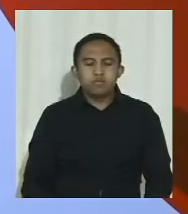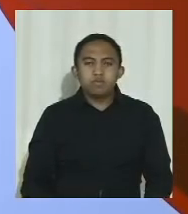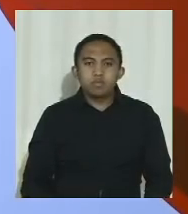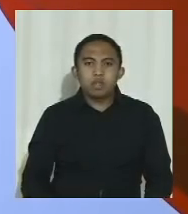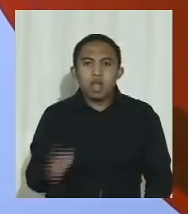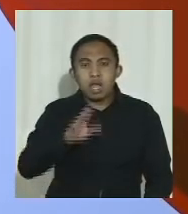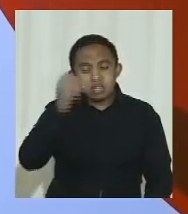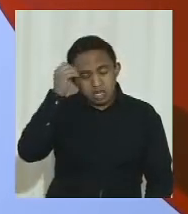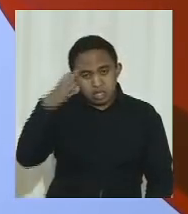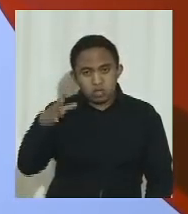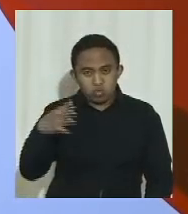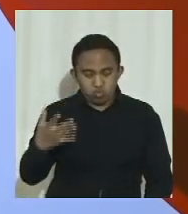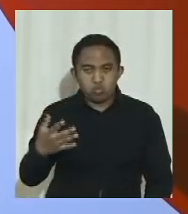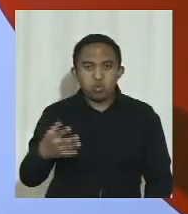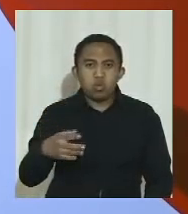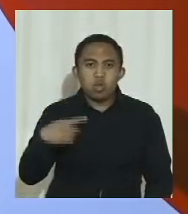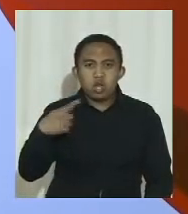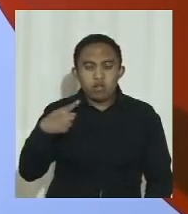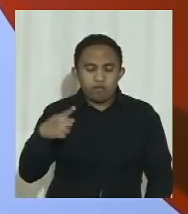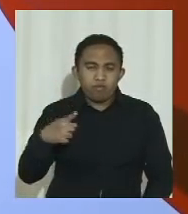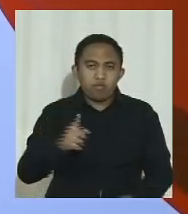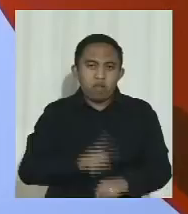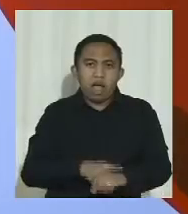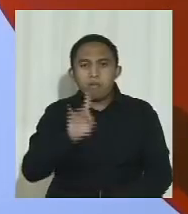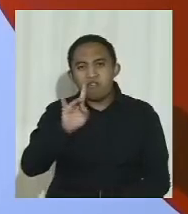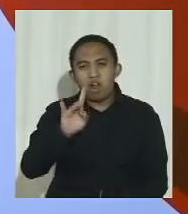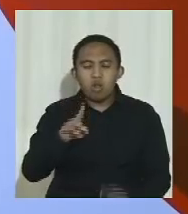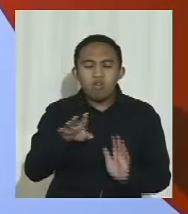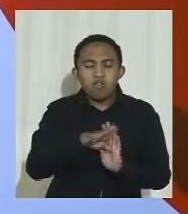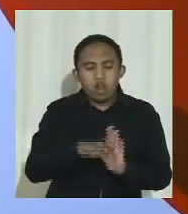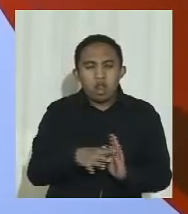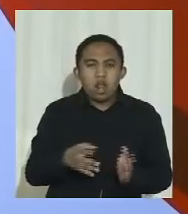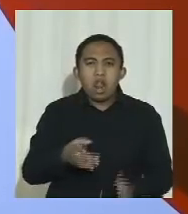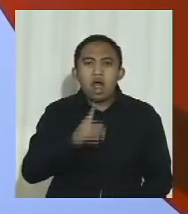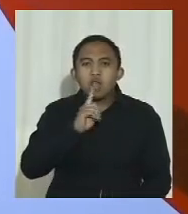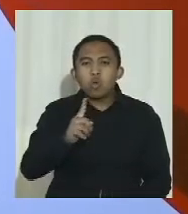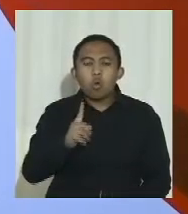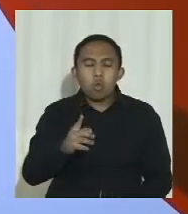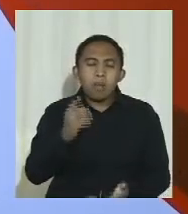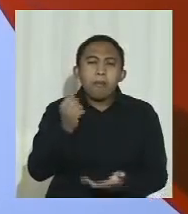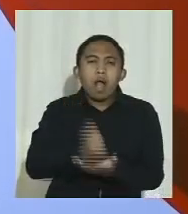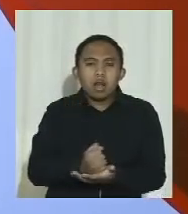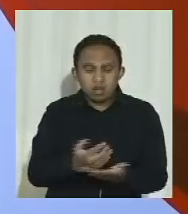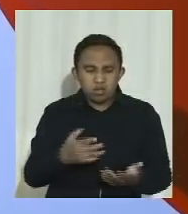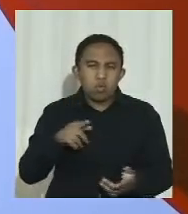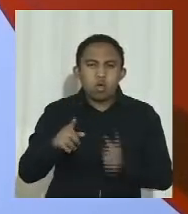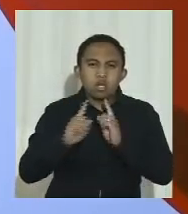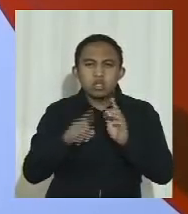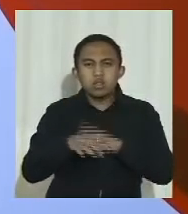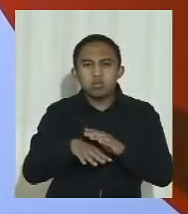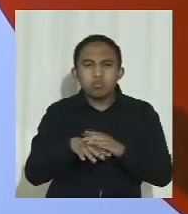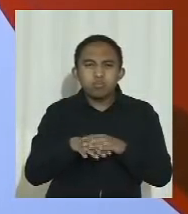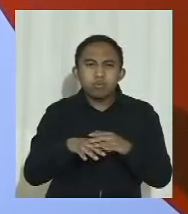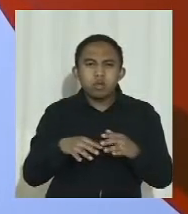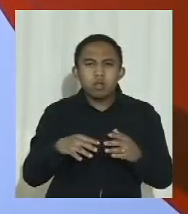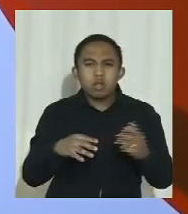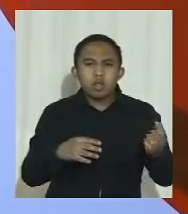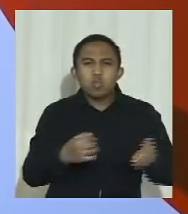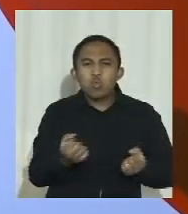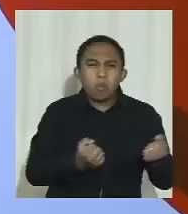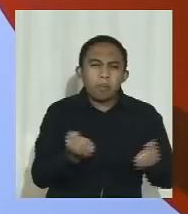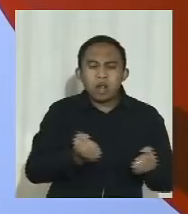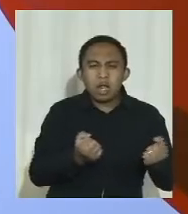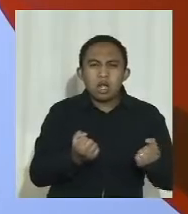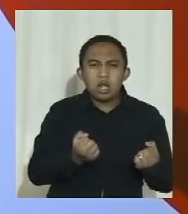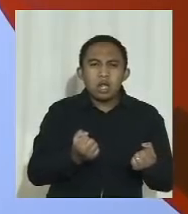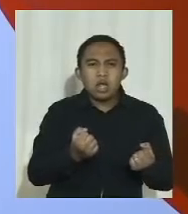Azadindro ny fandaharana lazaon'ny marina amin'ny valora alina ho resana amin'izany ny momba ireo andiana fiarakodia tsy